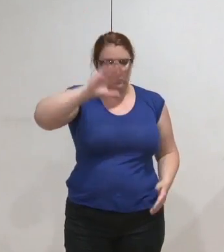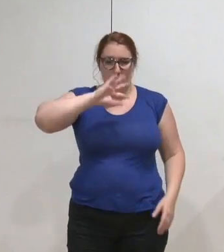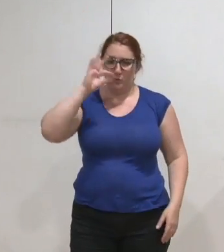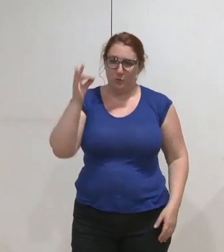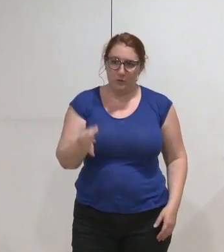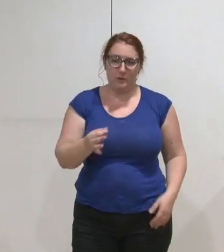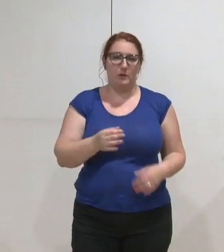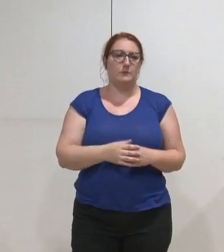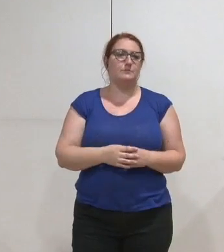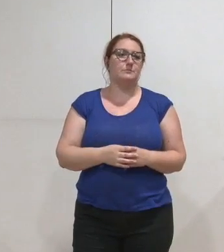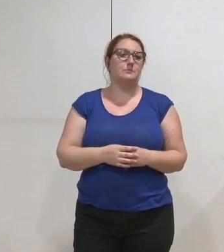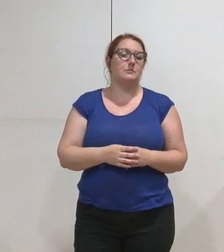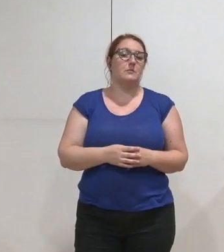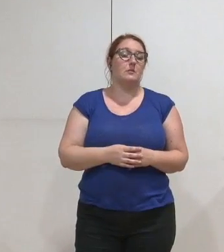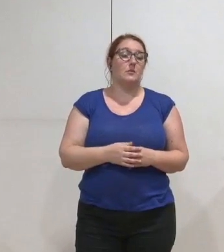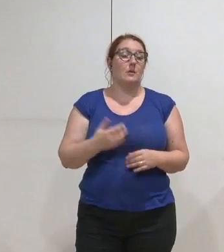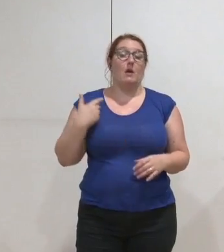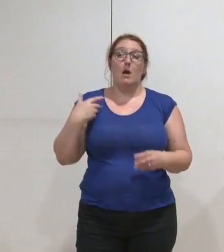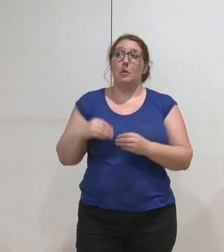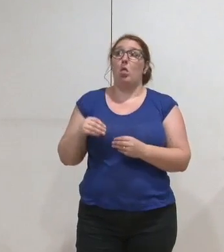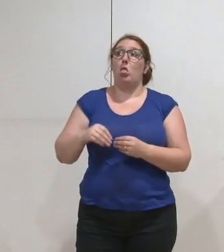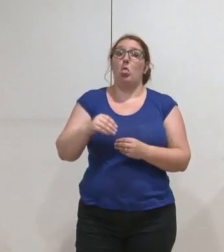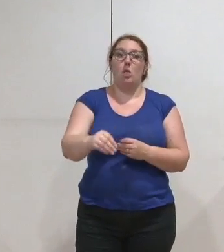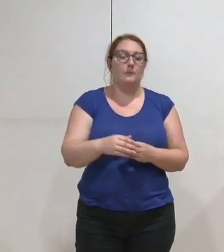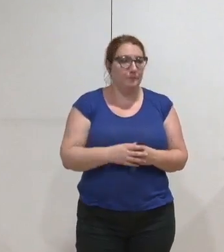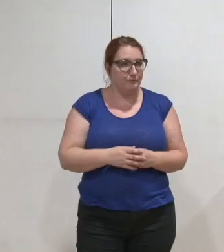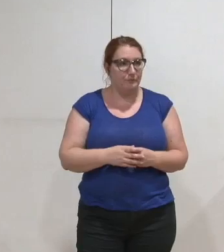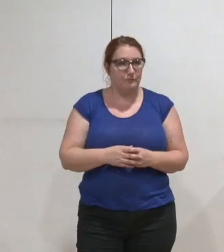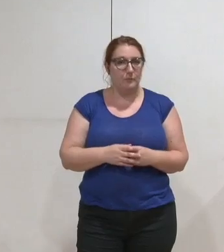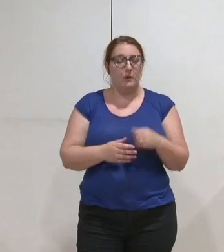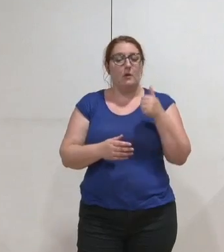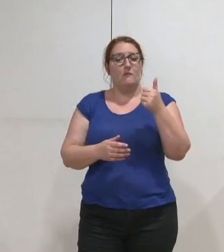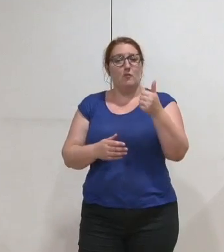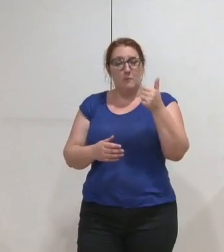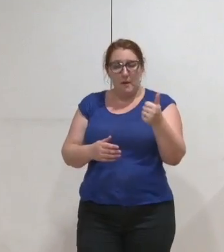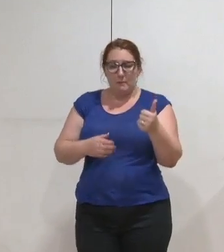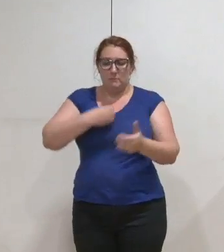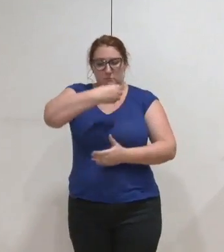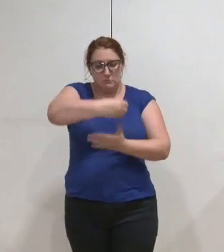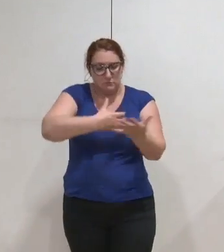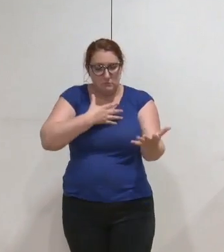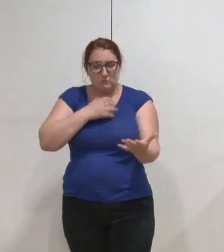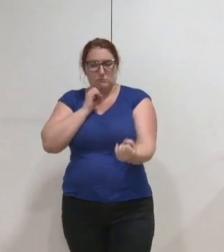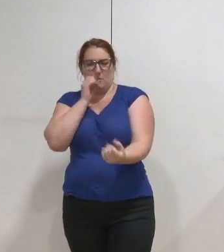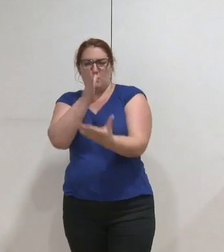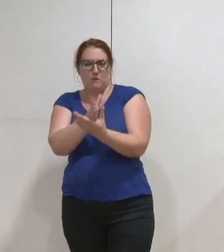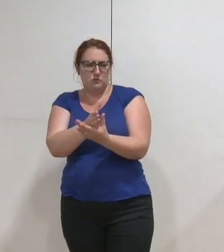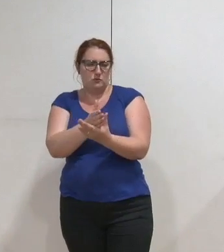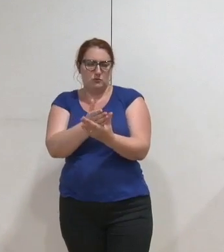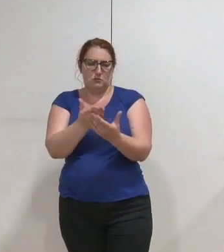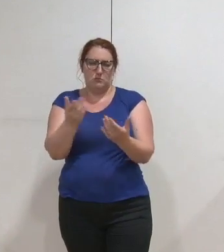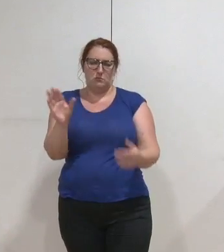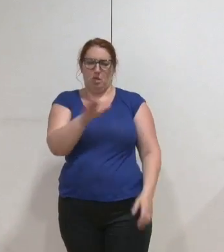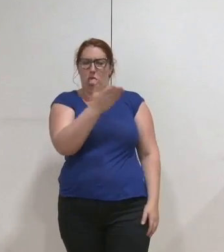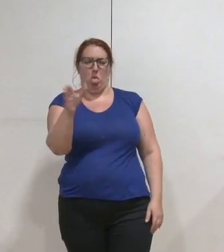qui ont tardé à se réaliser vos messages et interventions contradictoires ont brouillé la donne vous